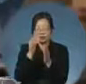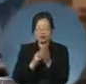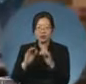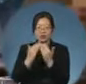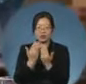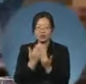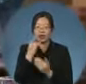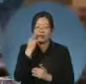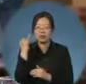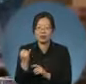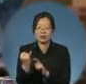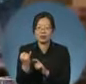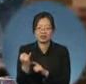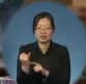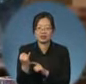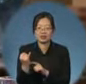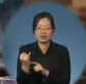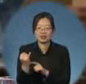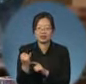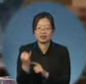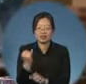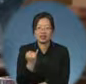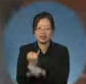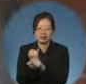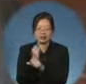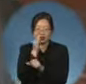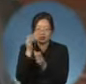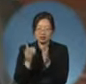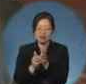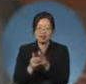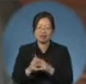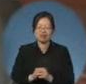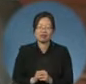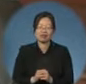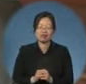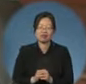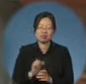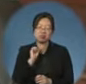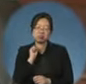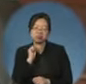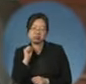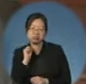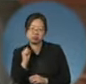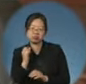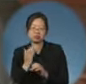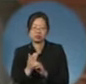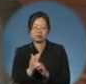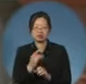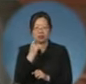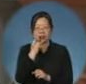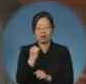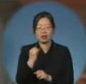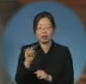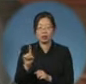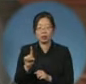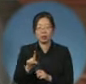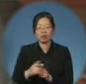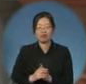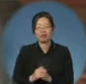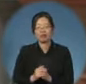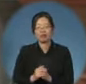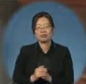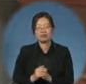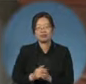거기에 이제 중 속도 일종의 엄마들이 정말 이제 그 특히 굉장히